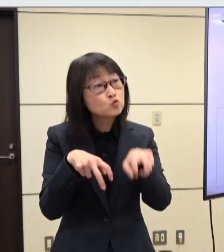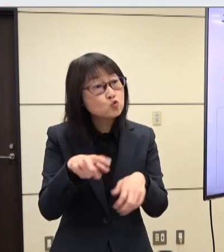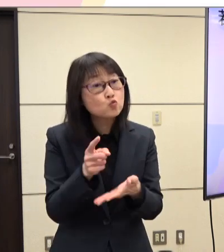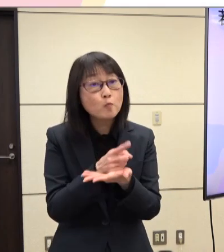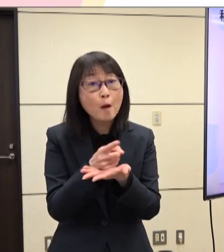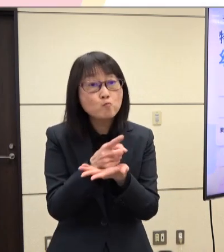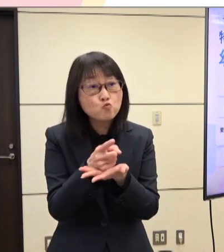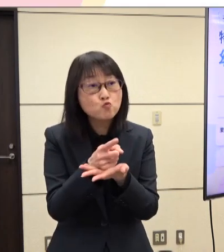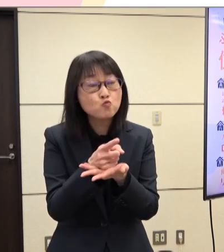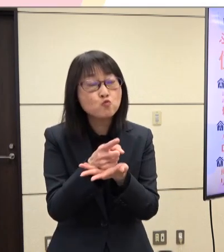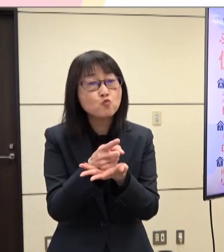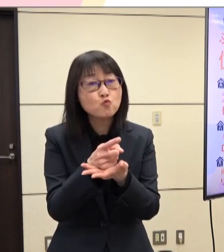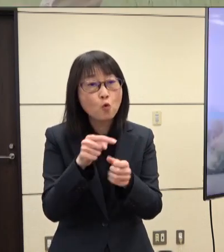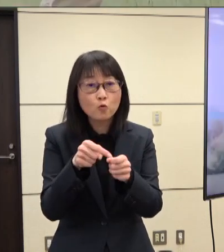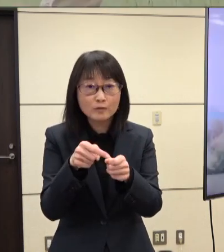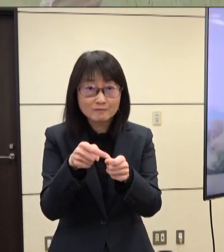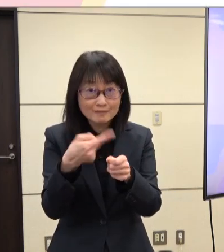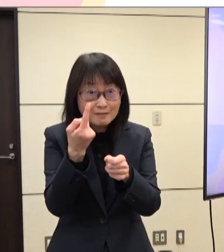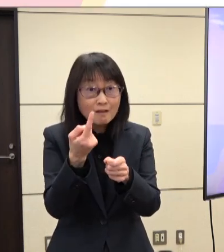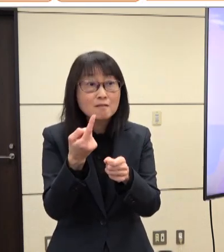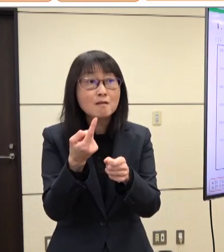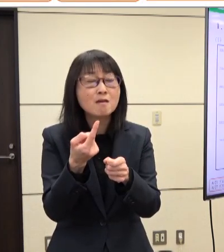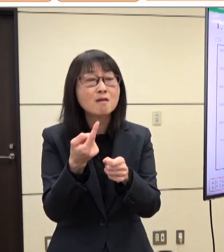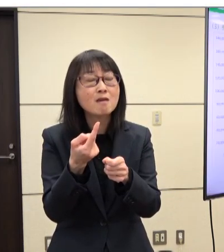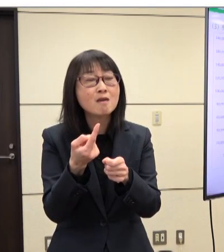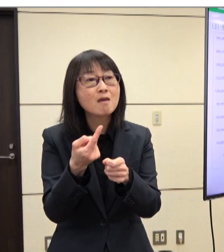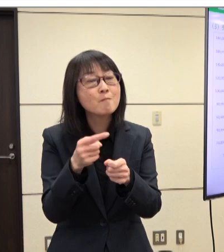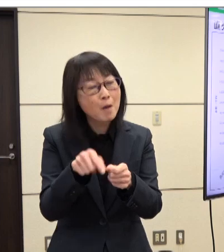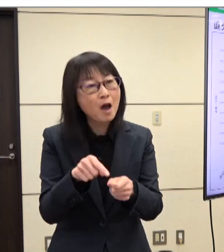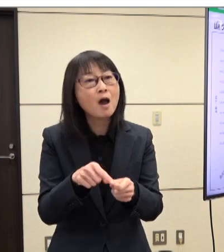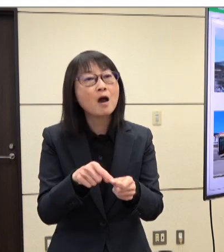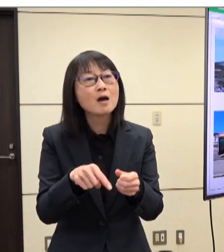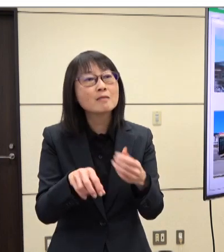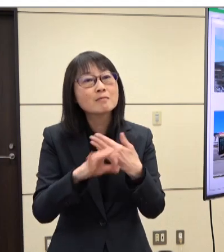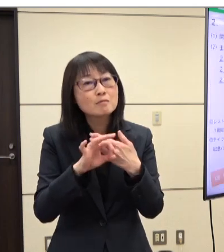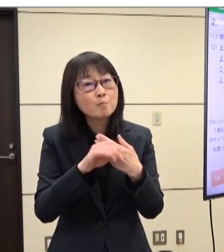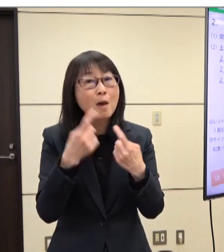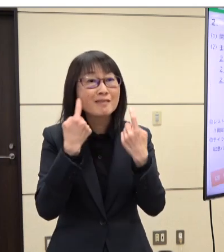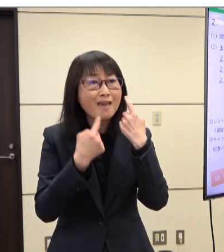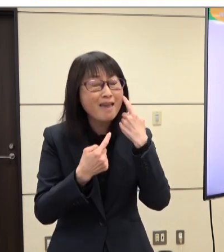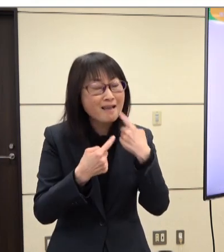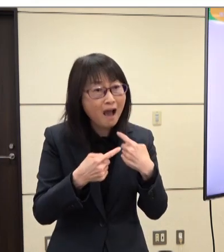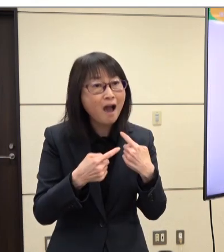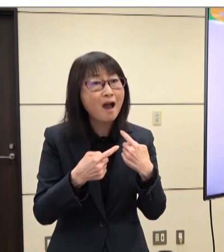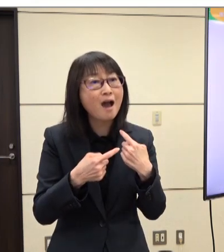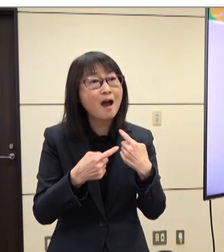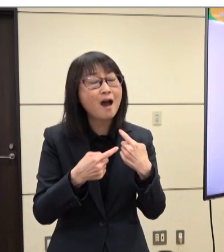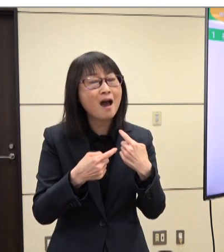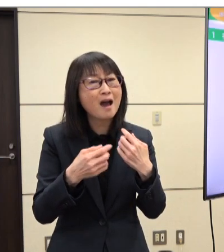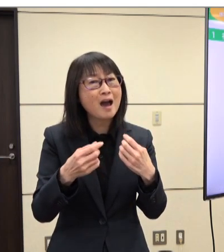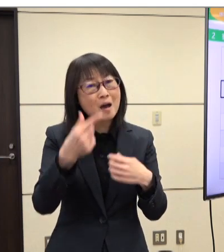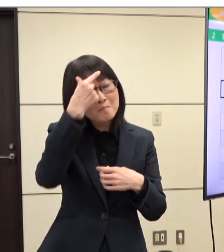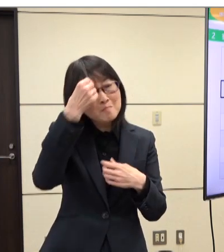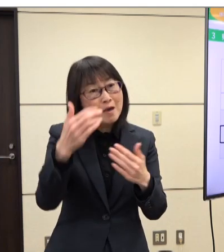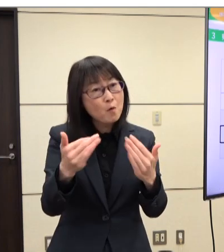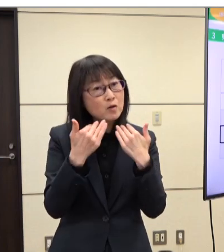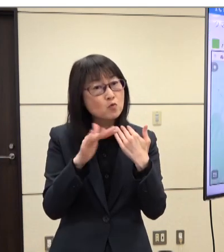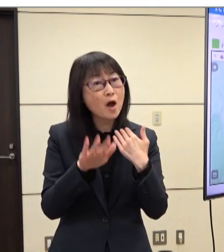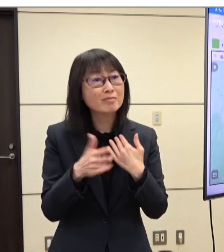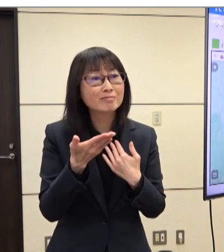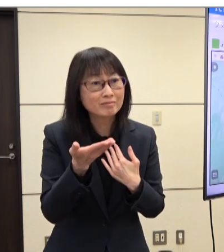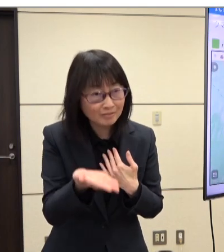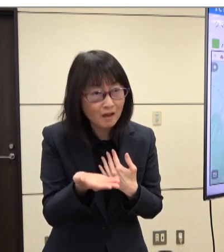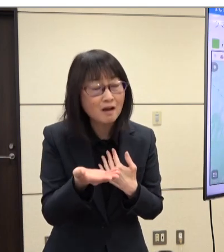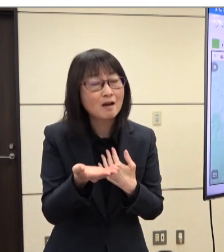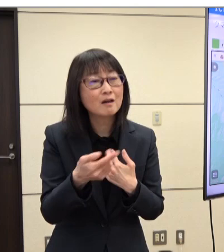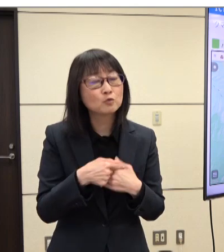入するようになったきっかけ、もし、怪我をされた方がいたとか、もしくは食害によって